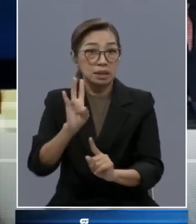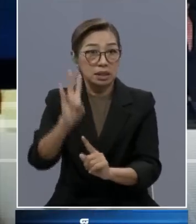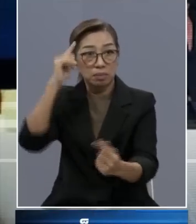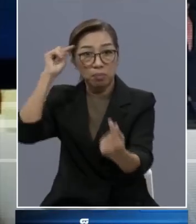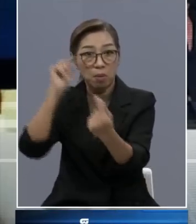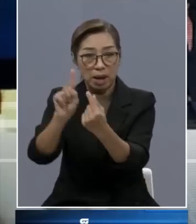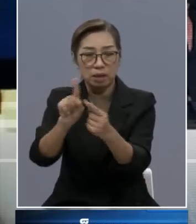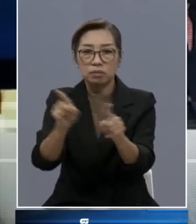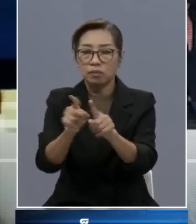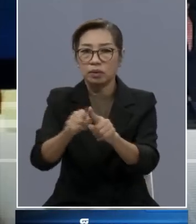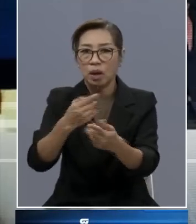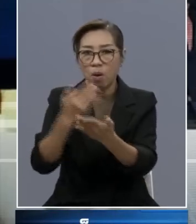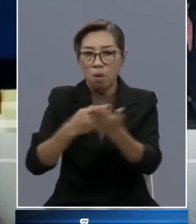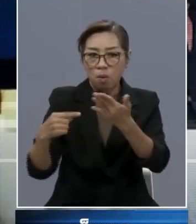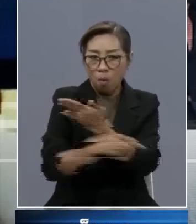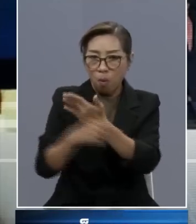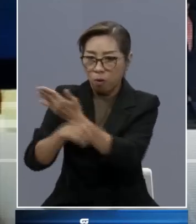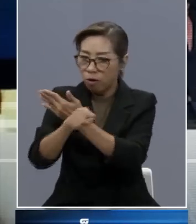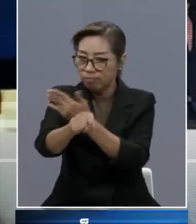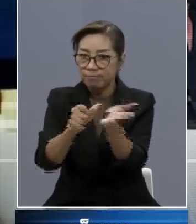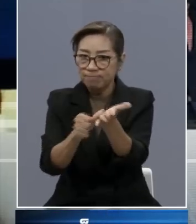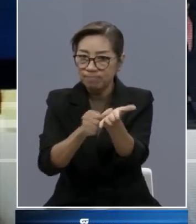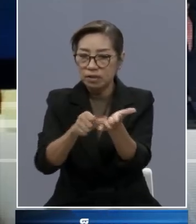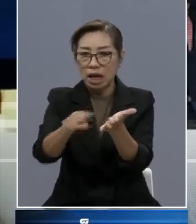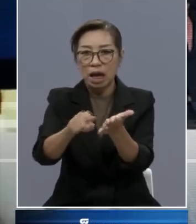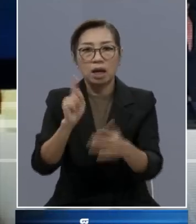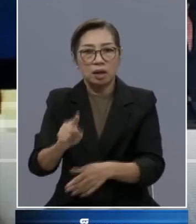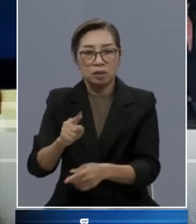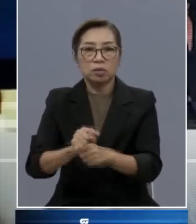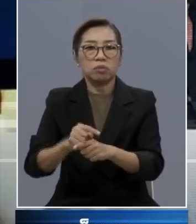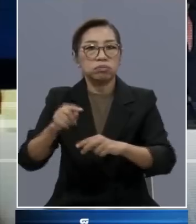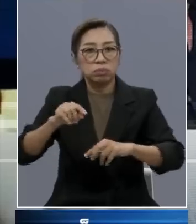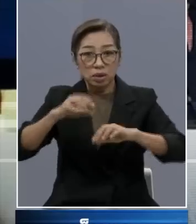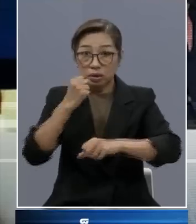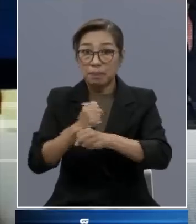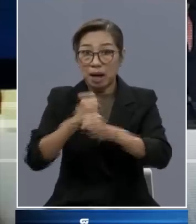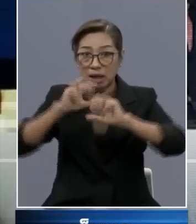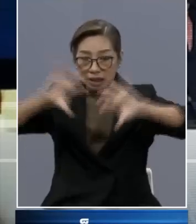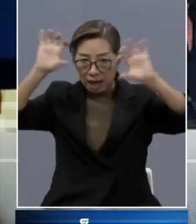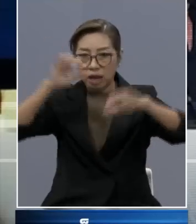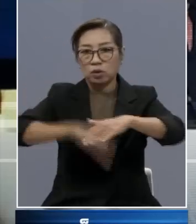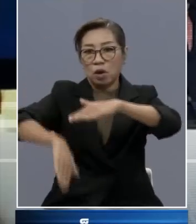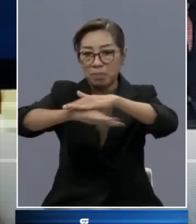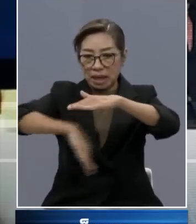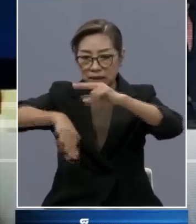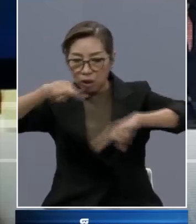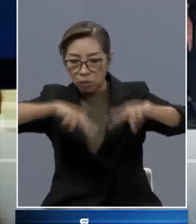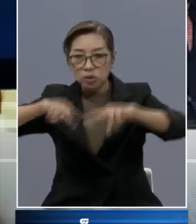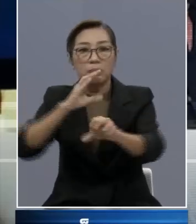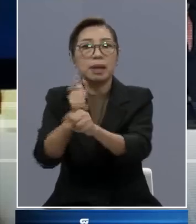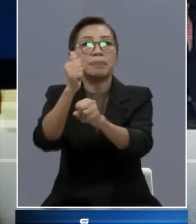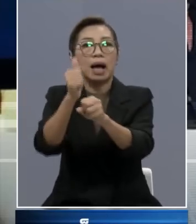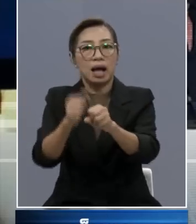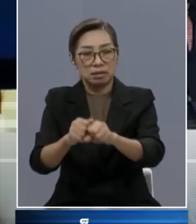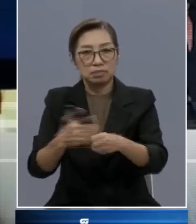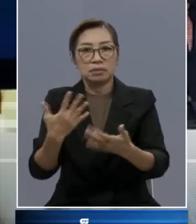น้นการแก้ปัญหาการทุจริตคอร์รัปชันสร้างวัฒนธรรมรัฐโปร่งใสเปิดเผยข้อมูลของรัฐในทุกหน่วยงานนะฮะอันนี้ก็สำ